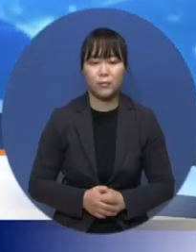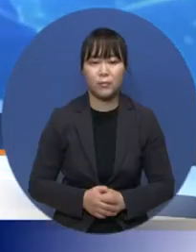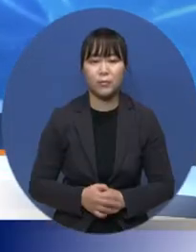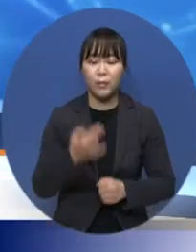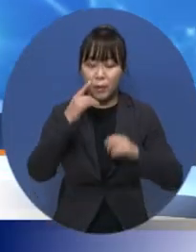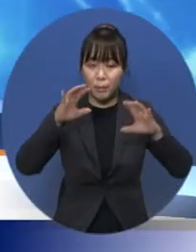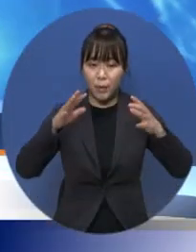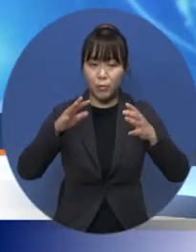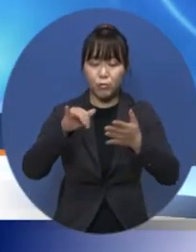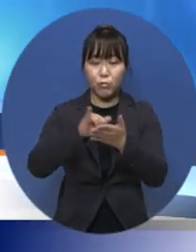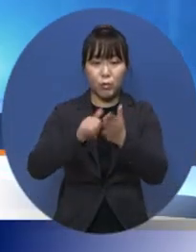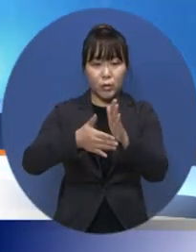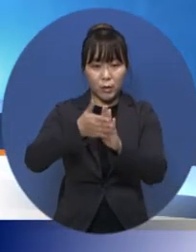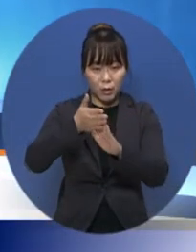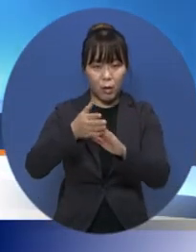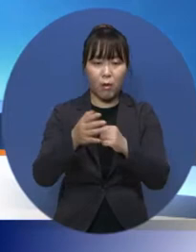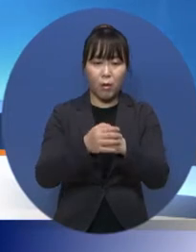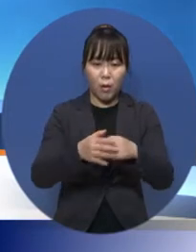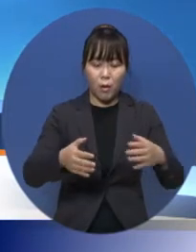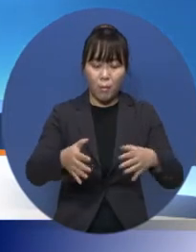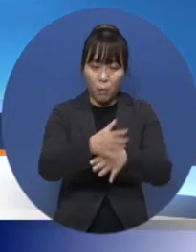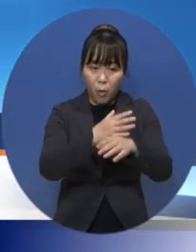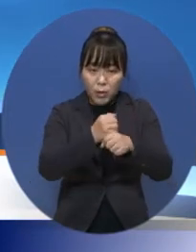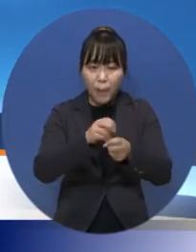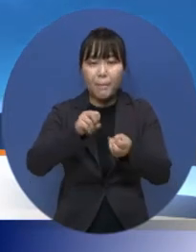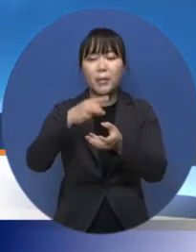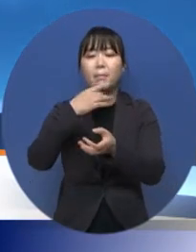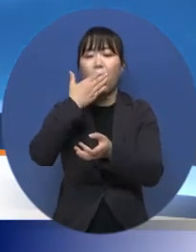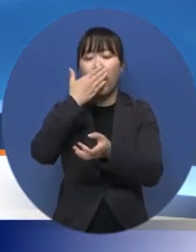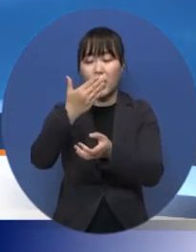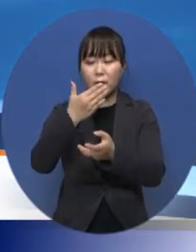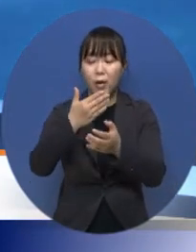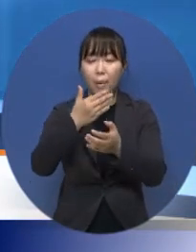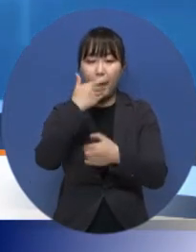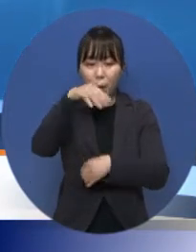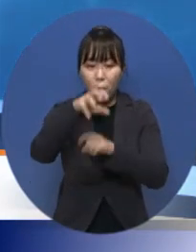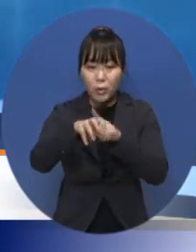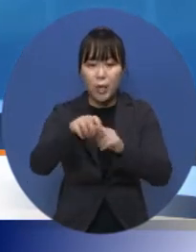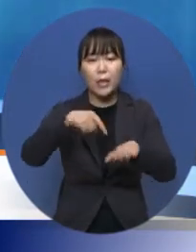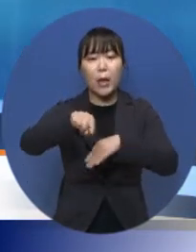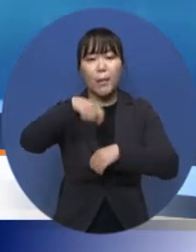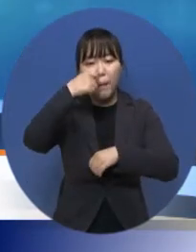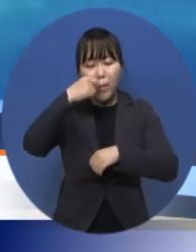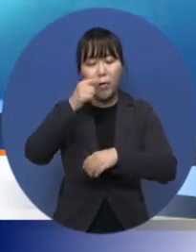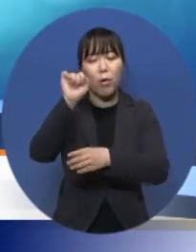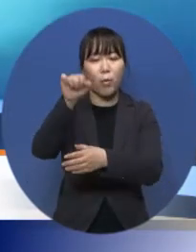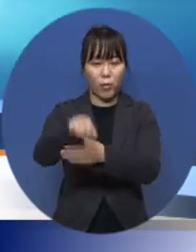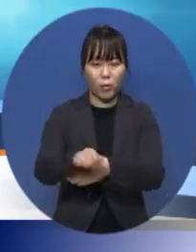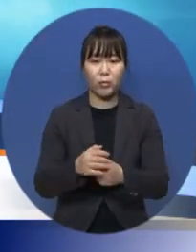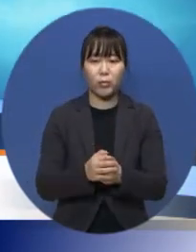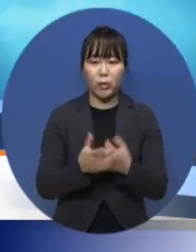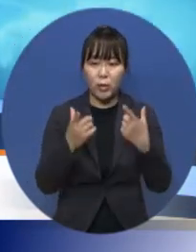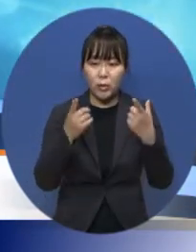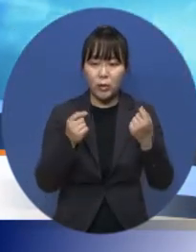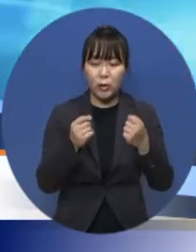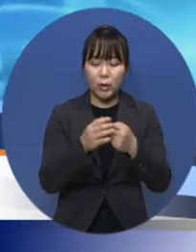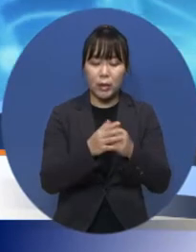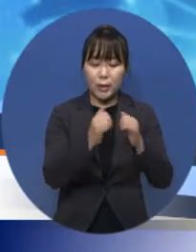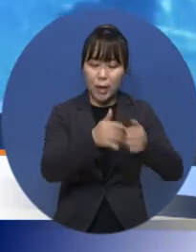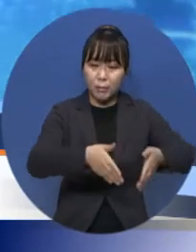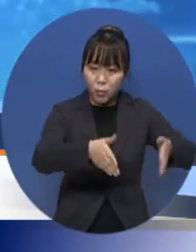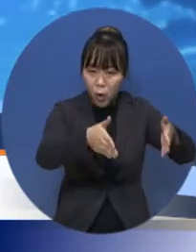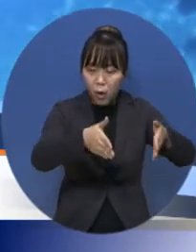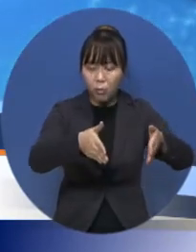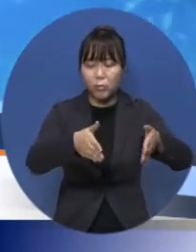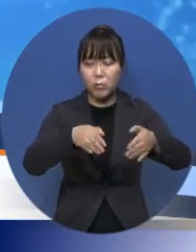미국 뉴욕시가 포장과 배달만 가능했던 식당들의 야외 식사를 허용했는데요. 이에 따라 인도와